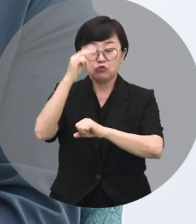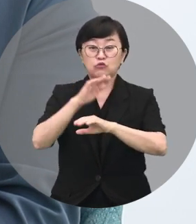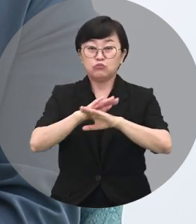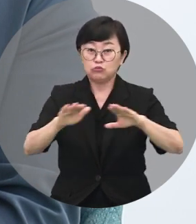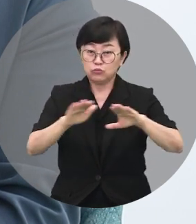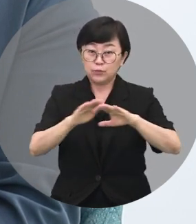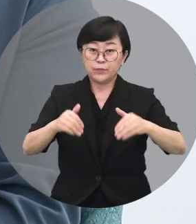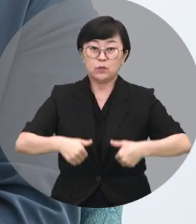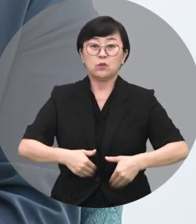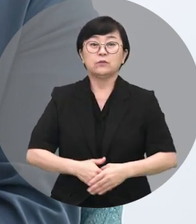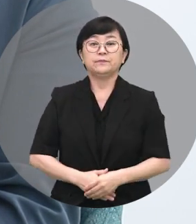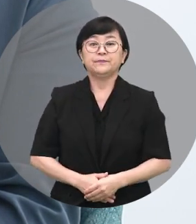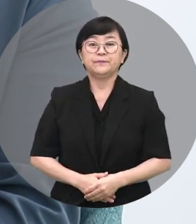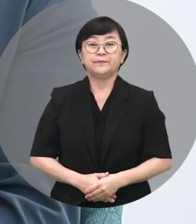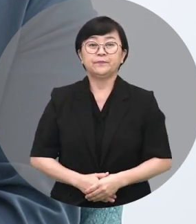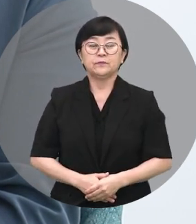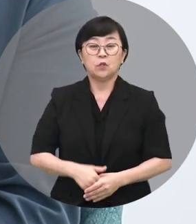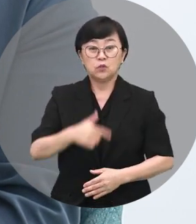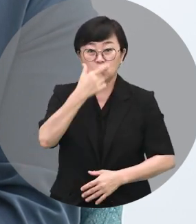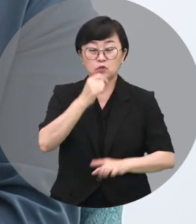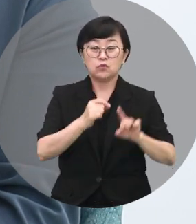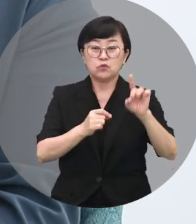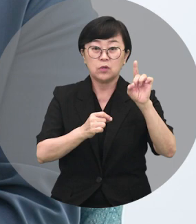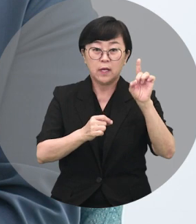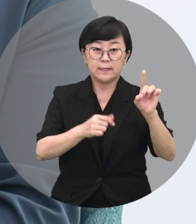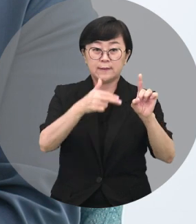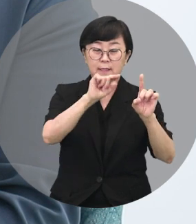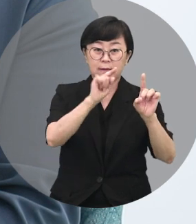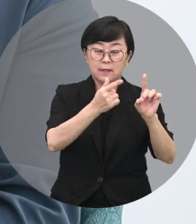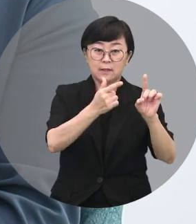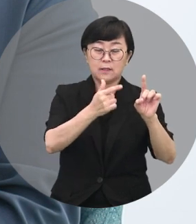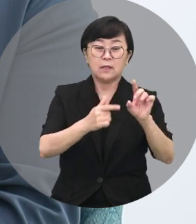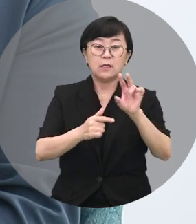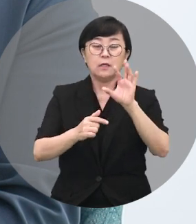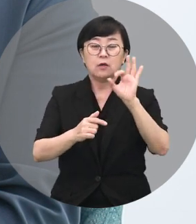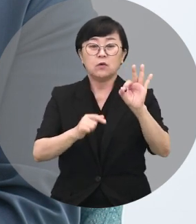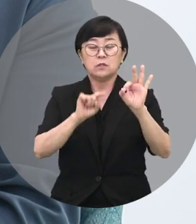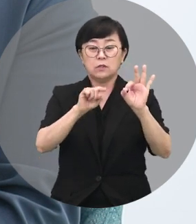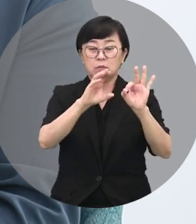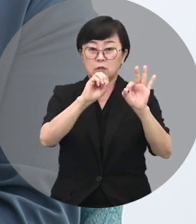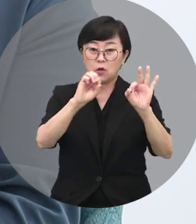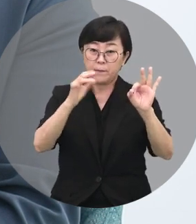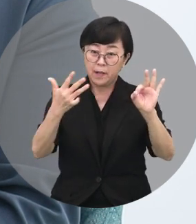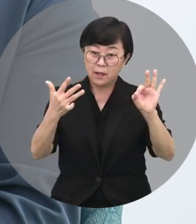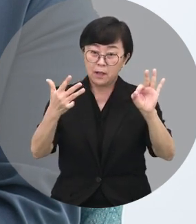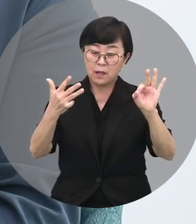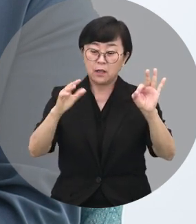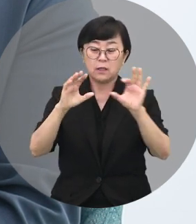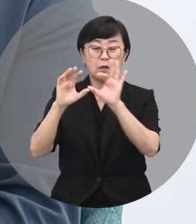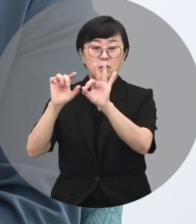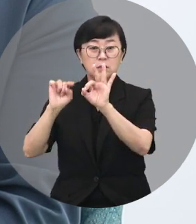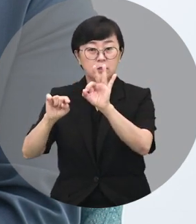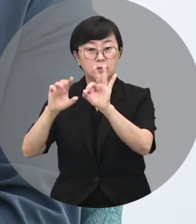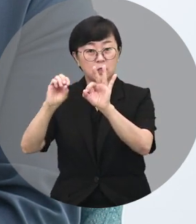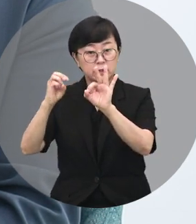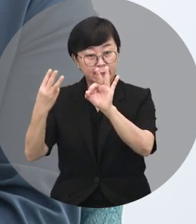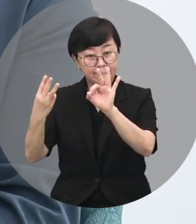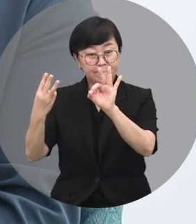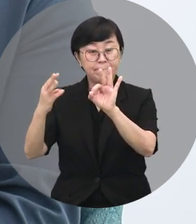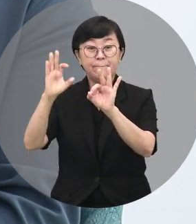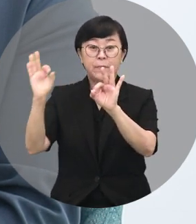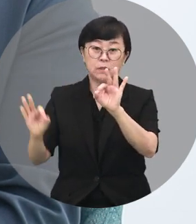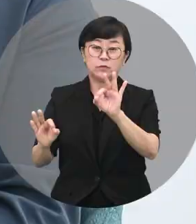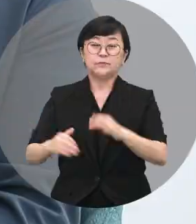된다고 보는데요. 소주 한 잔당 혈중 알코올 농도는 약 0.008%에서 0.03%